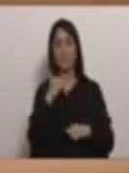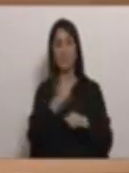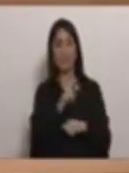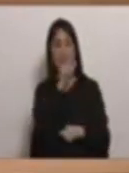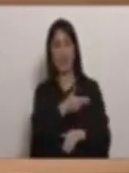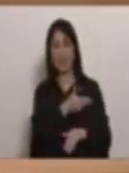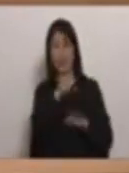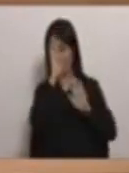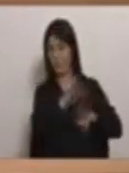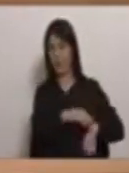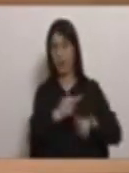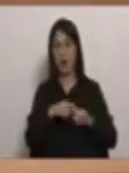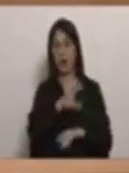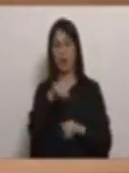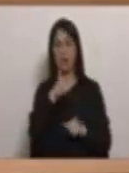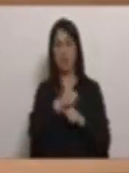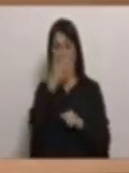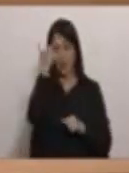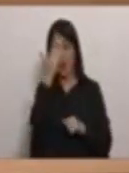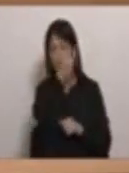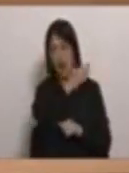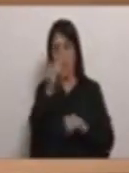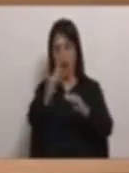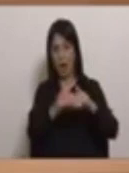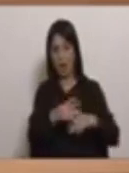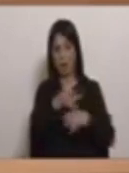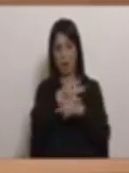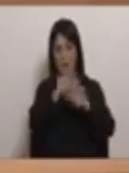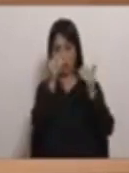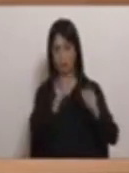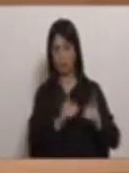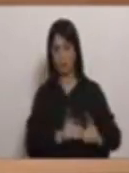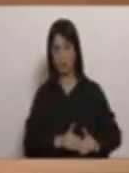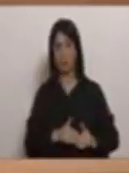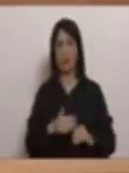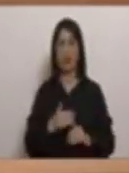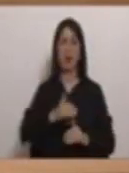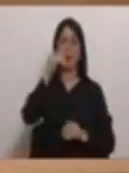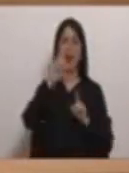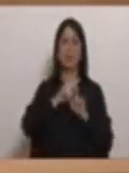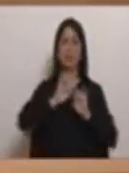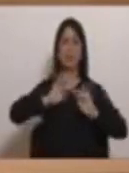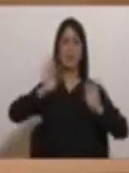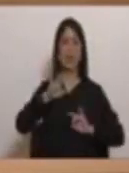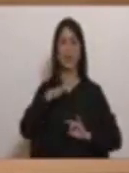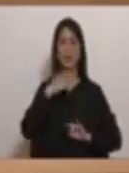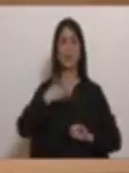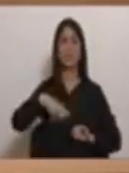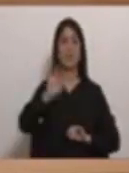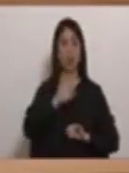ადამიანი, დავიწყებულია ყველაზე მთავარი ხალხი, რომელიც ღატაკდება. არ მინდა ეს ხა მაღალფარდოვან სიტყვებად მოგეჩვენოთ, რომ ყველა ამაზე